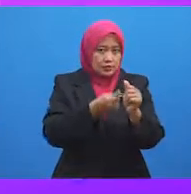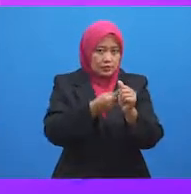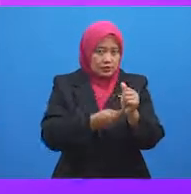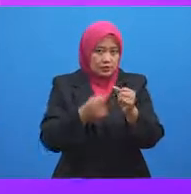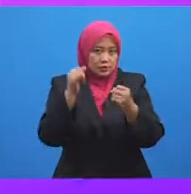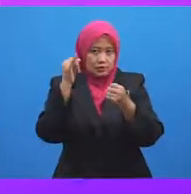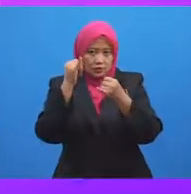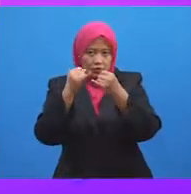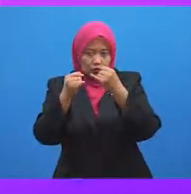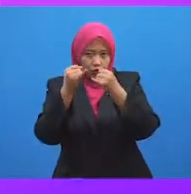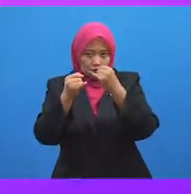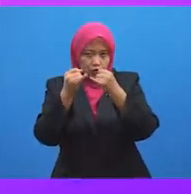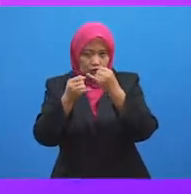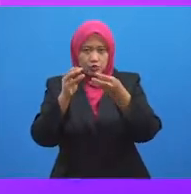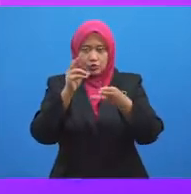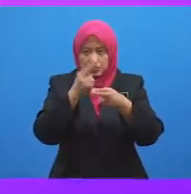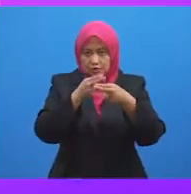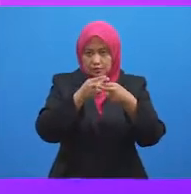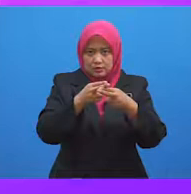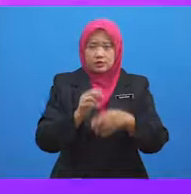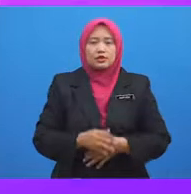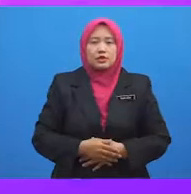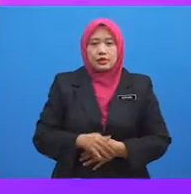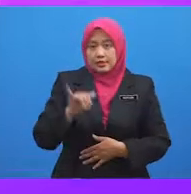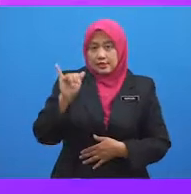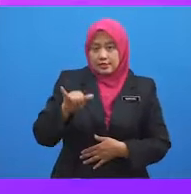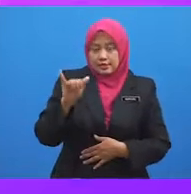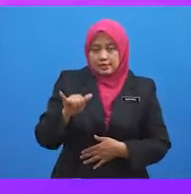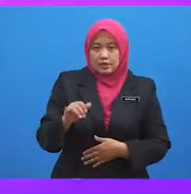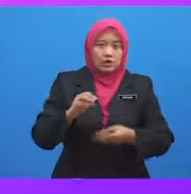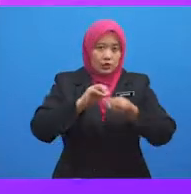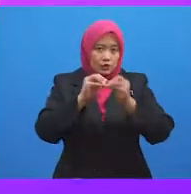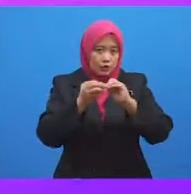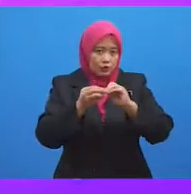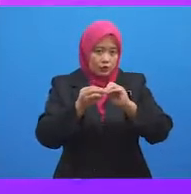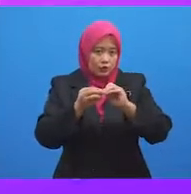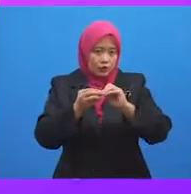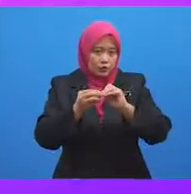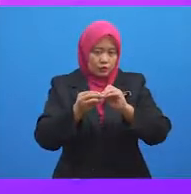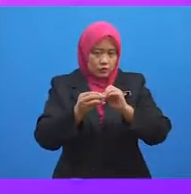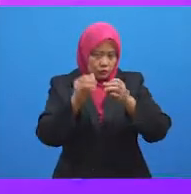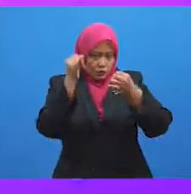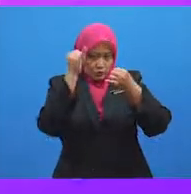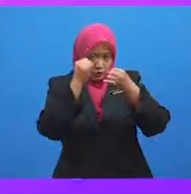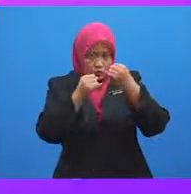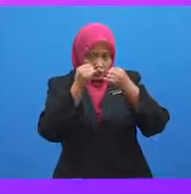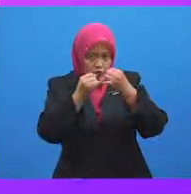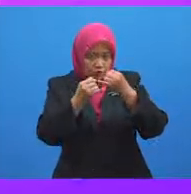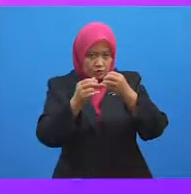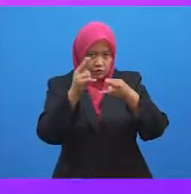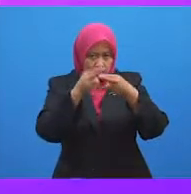ujung nama atom. Ya, nombor pada setiap ujung nama atom